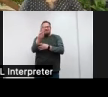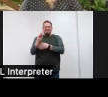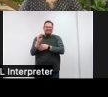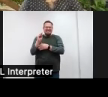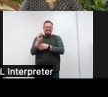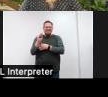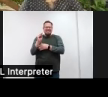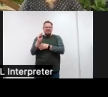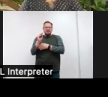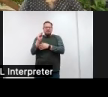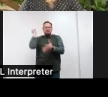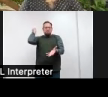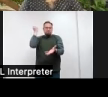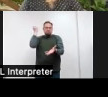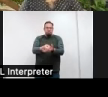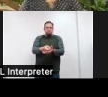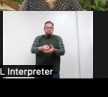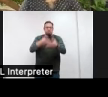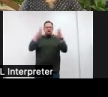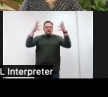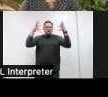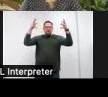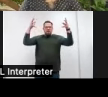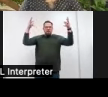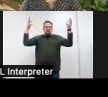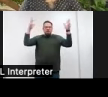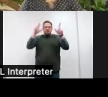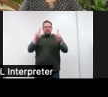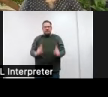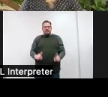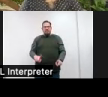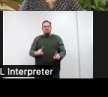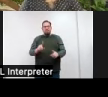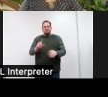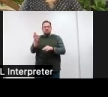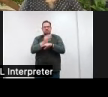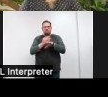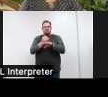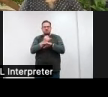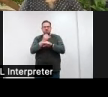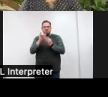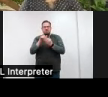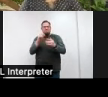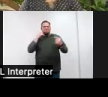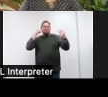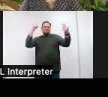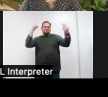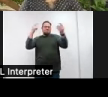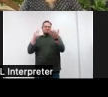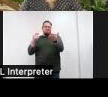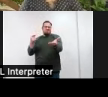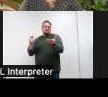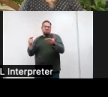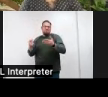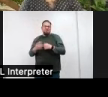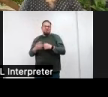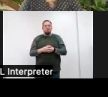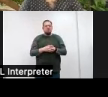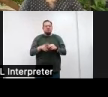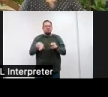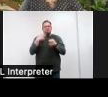Atomic bombs that were tested. كان هناك أكثر من 60 قنبلة ذرية تم